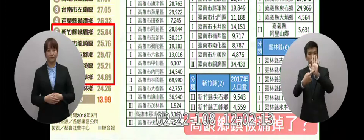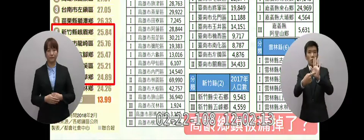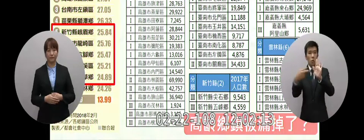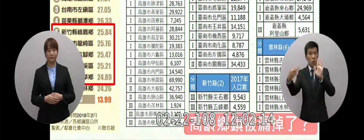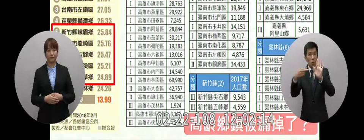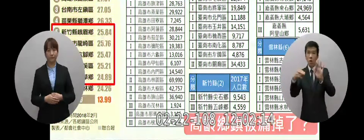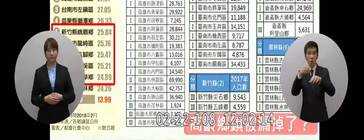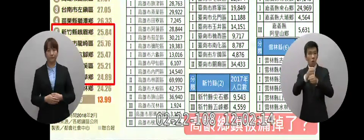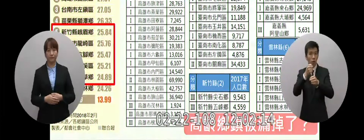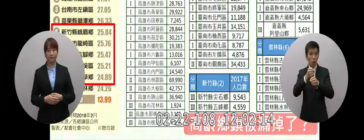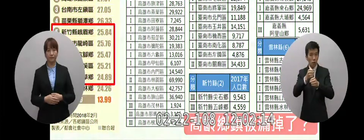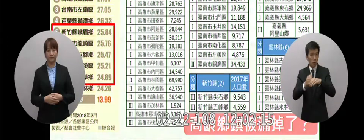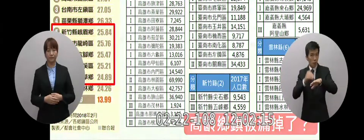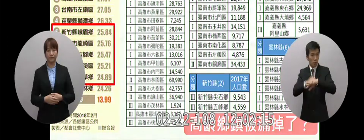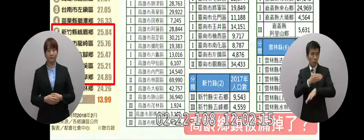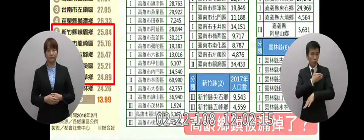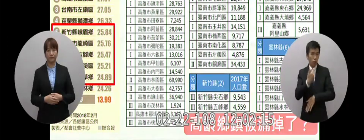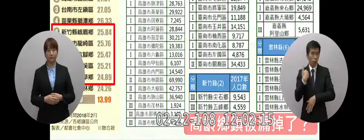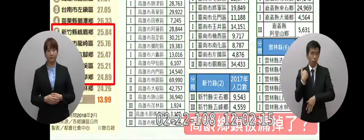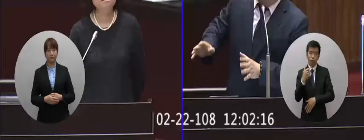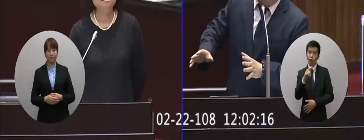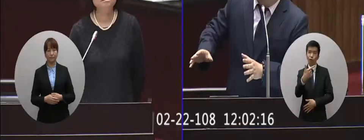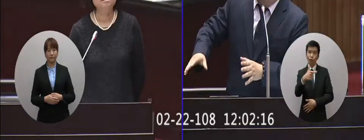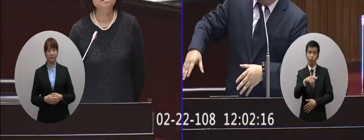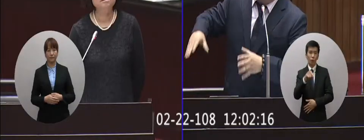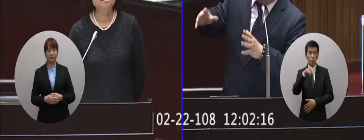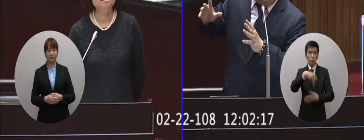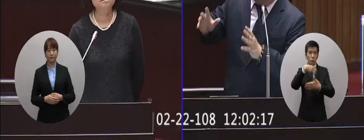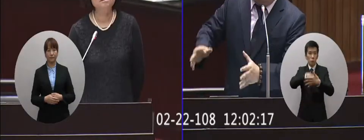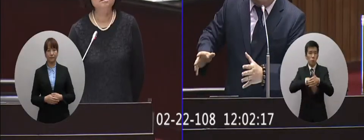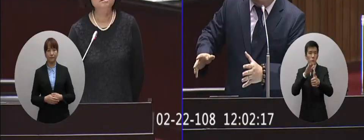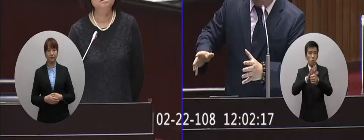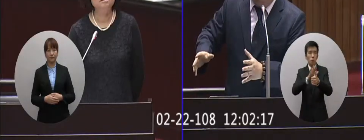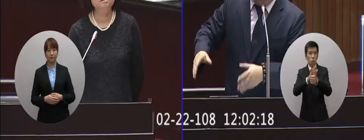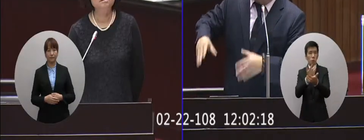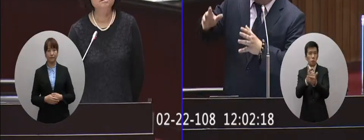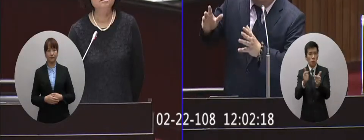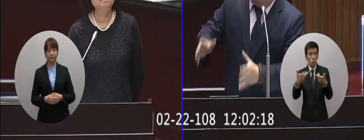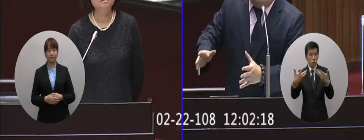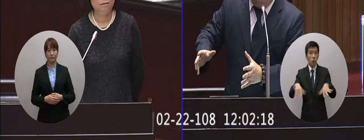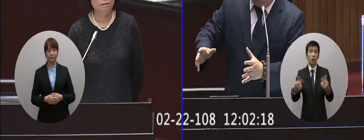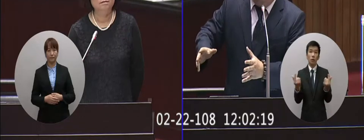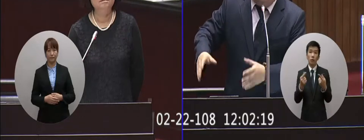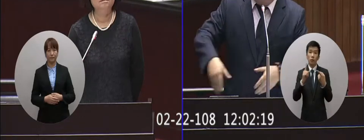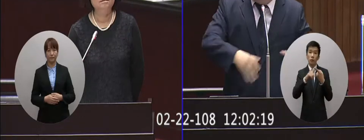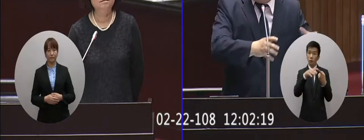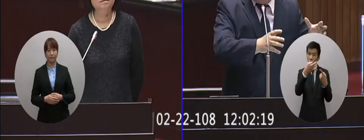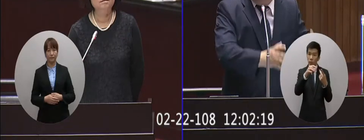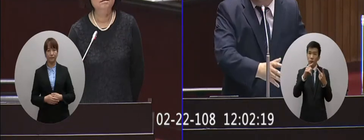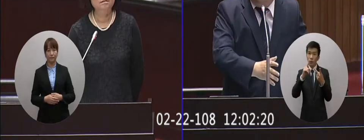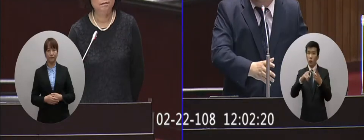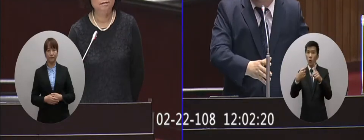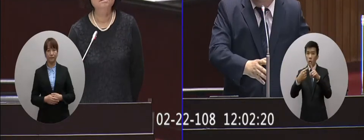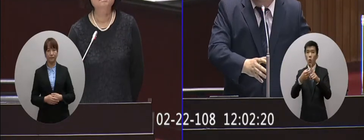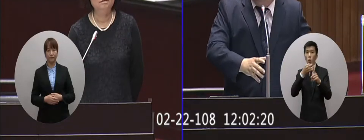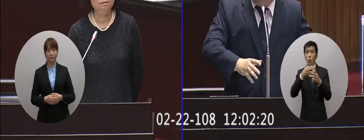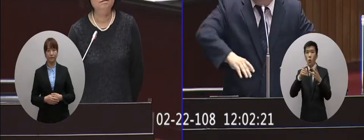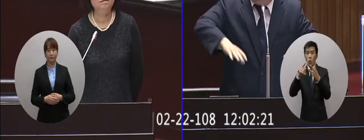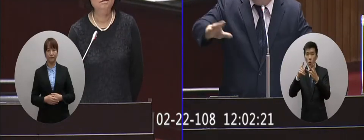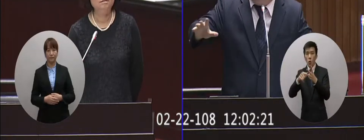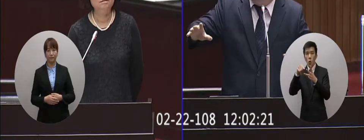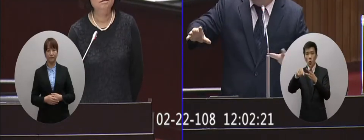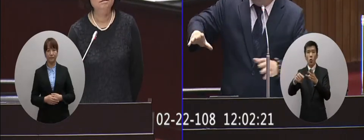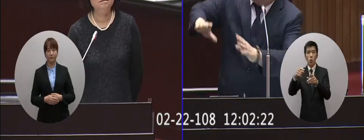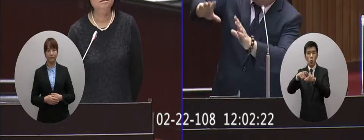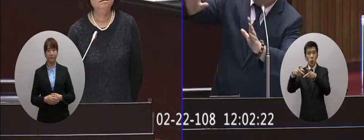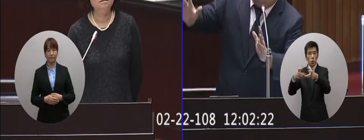办法做地方创生。基本上它需要太多的因素，包括它要有钱，它要有人，然后它要有产业。所